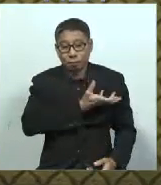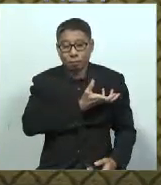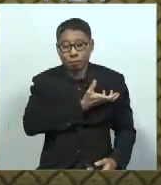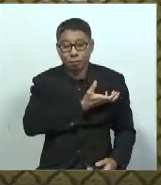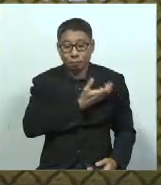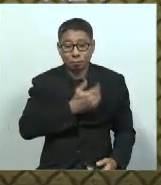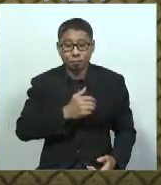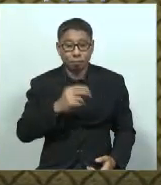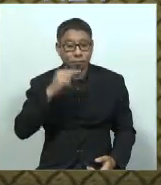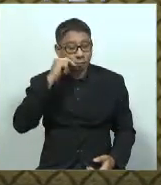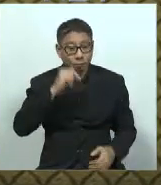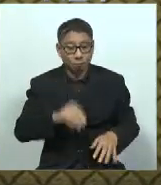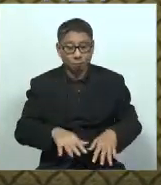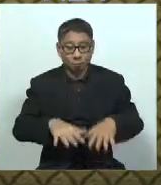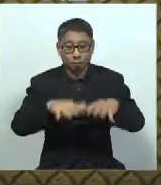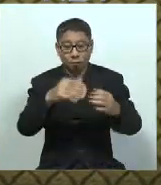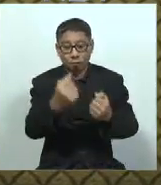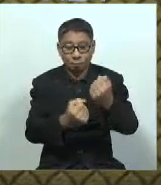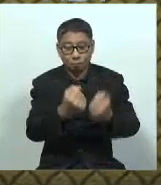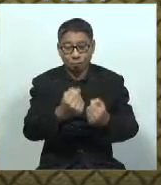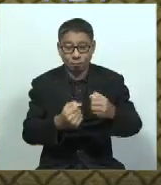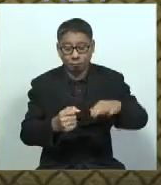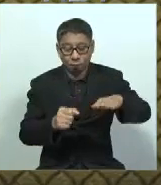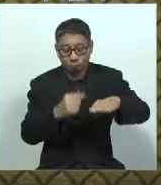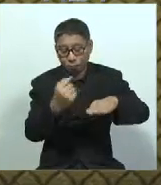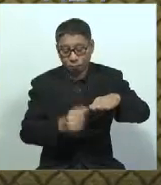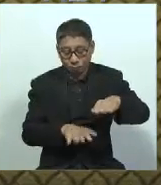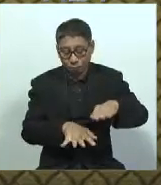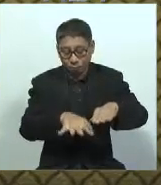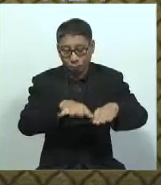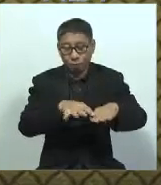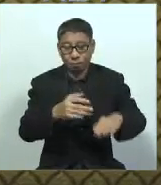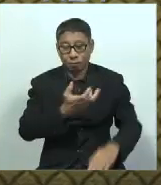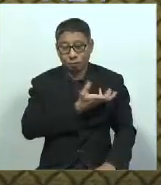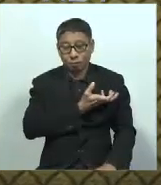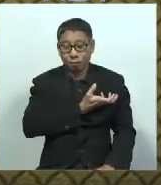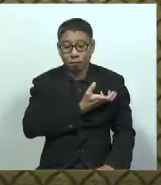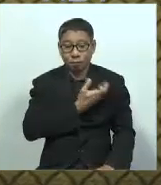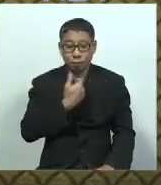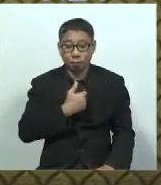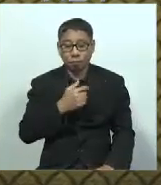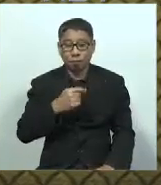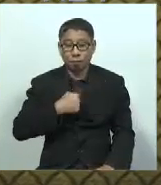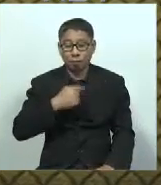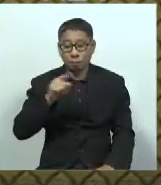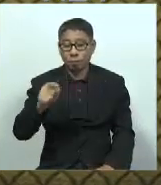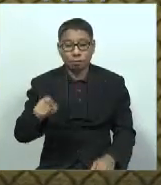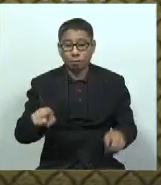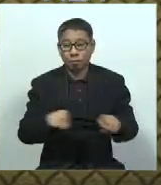มกับรถทั่วไปในน้ำทั่วไปในรถเขาเนี่ยความขับแข็งเขาก็จะมีไม่ว่าคุณหรือผมก็จะ